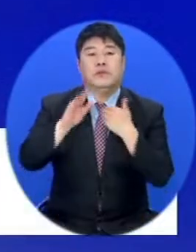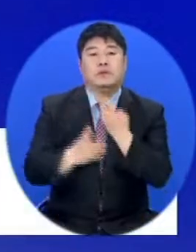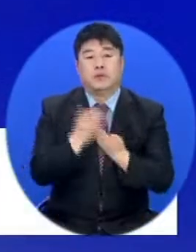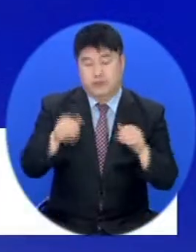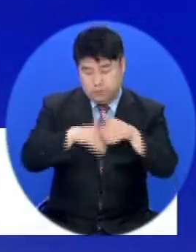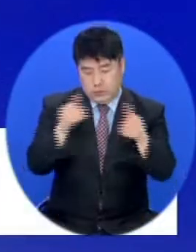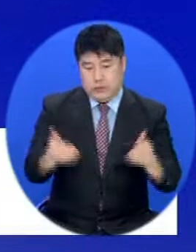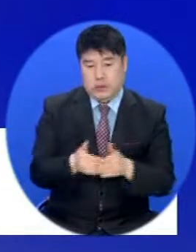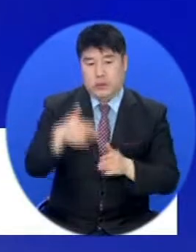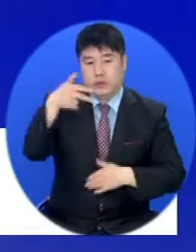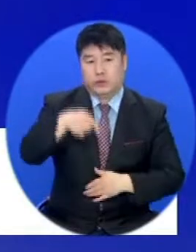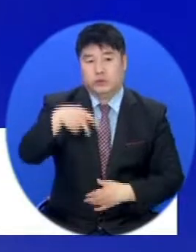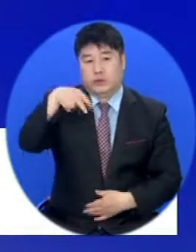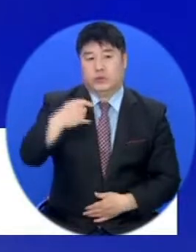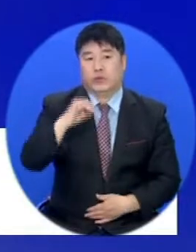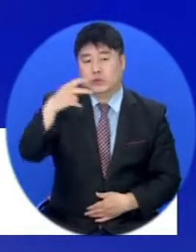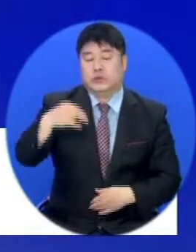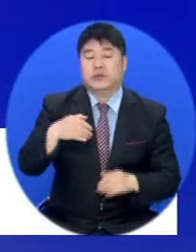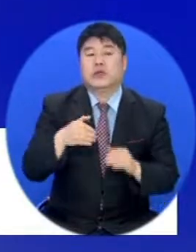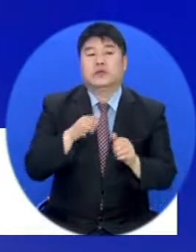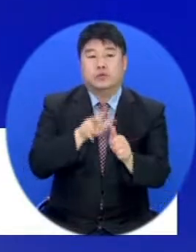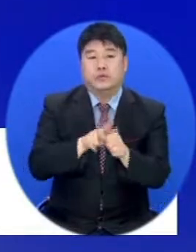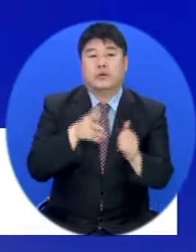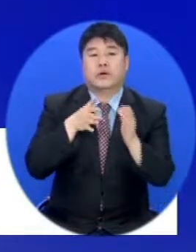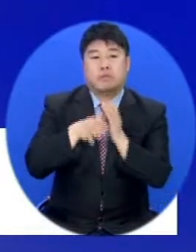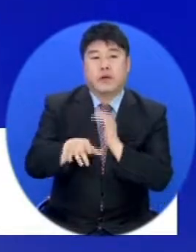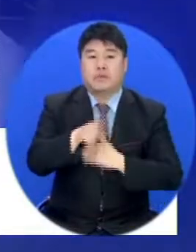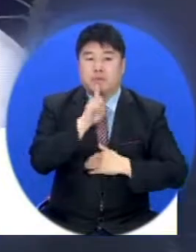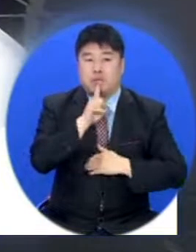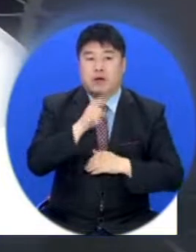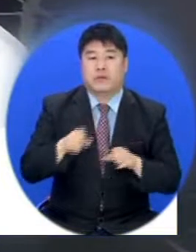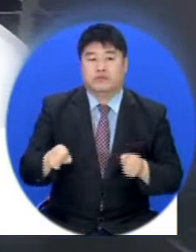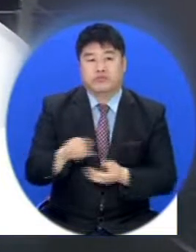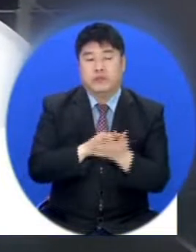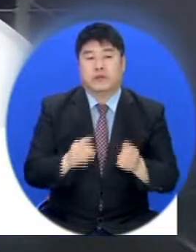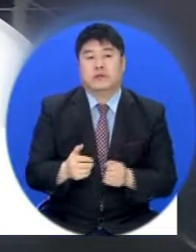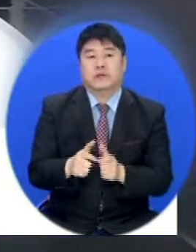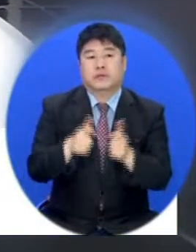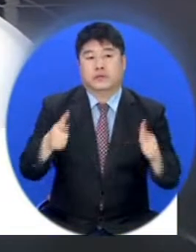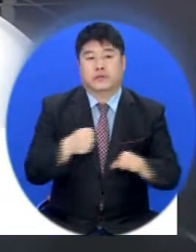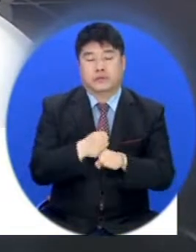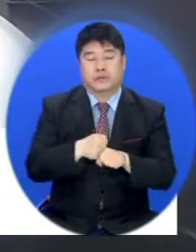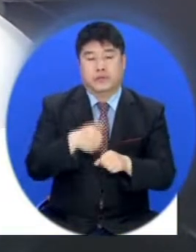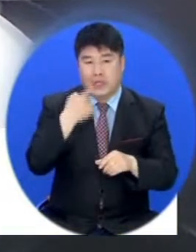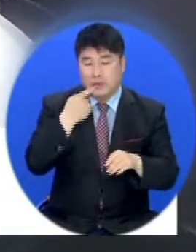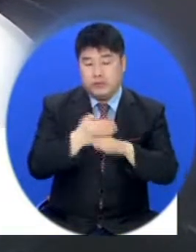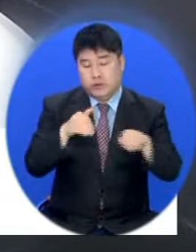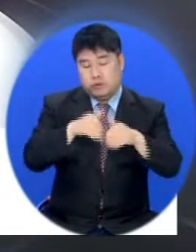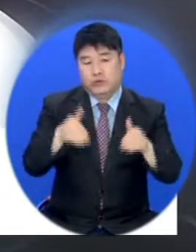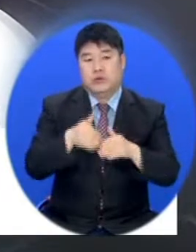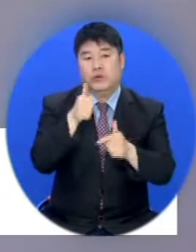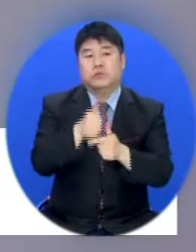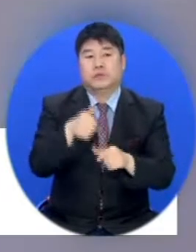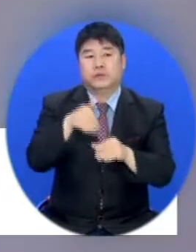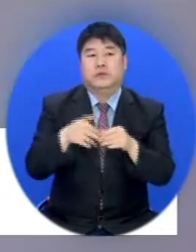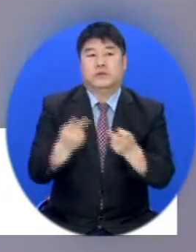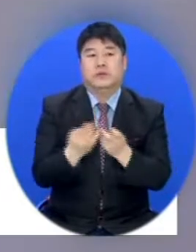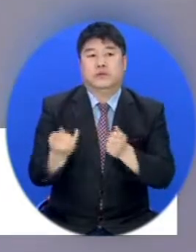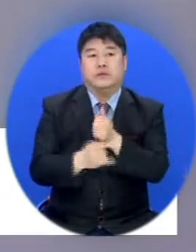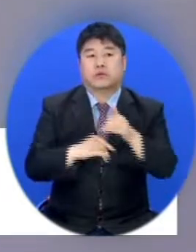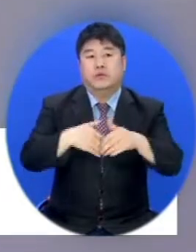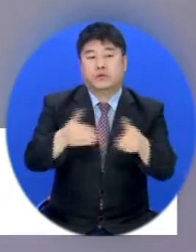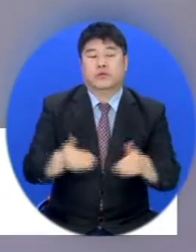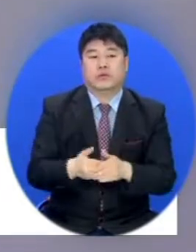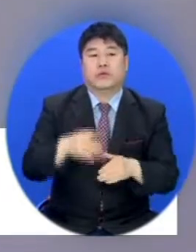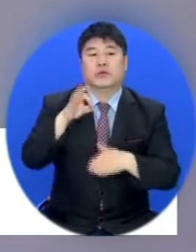미래통합당 주동식 후보의 막말 파문이 커지고 있습니다. 민주당 호남권 선거대책위원회는 광주 서구갑에